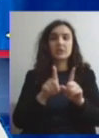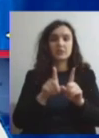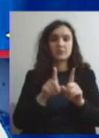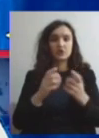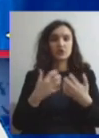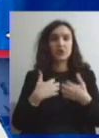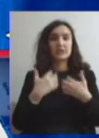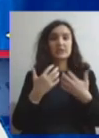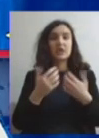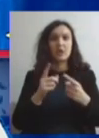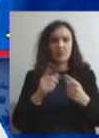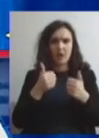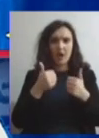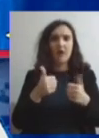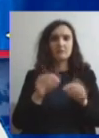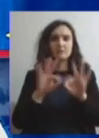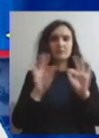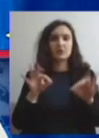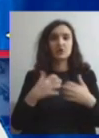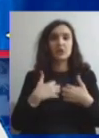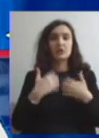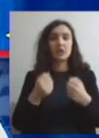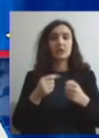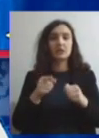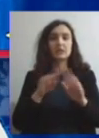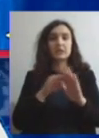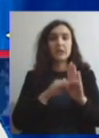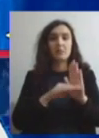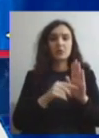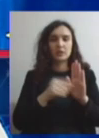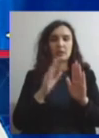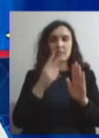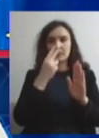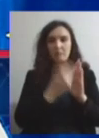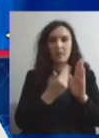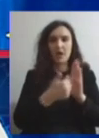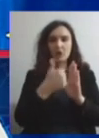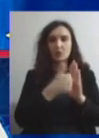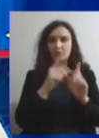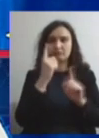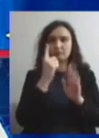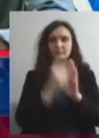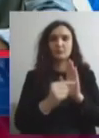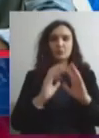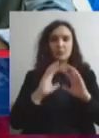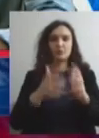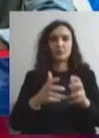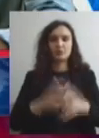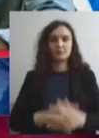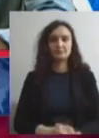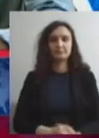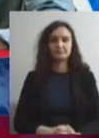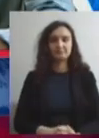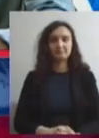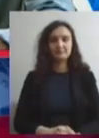ჯანდაცვის სისტემას, რომელიც იქნება ერთ-ერთი სამაგალითო სისტემა მსოფლიოში. ასევე